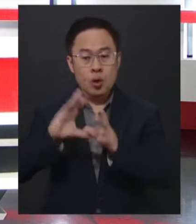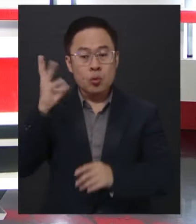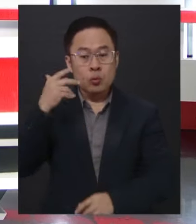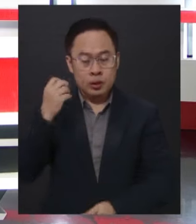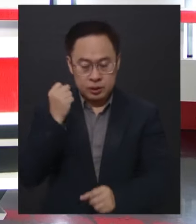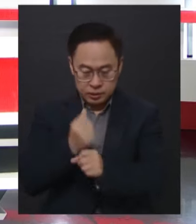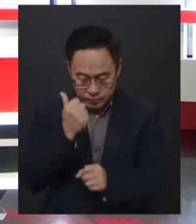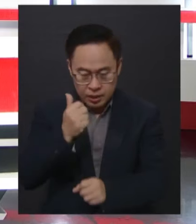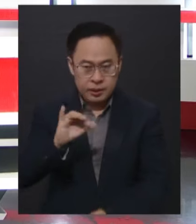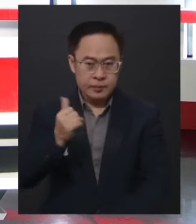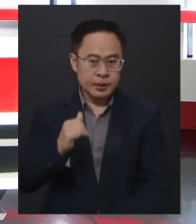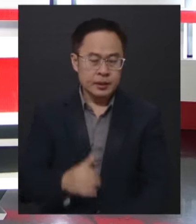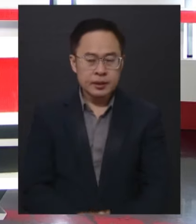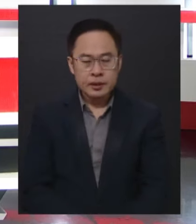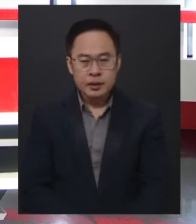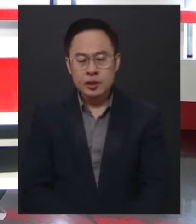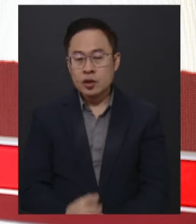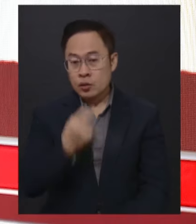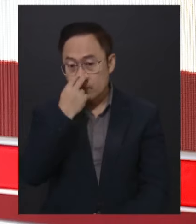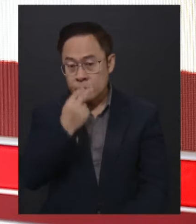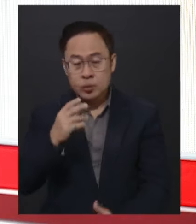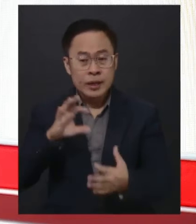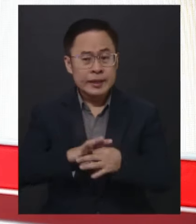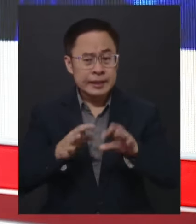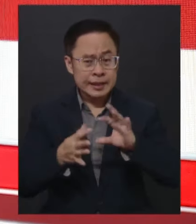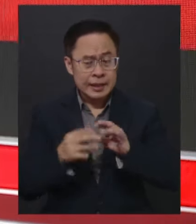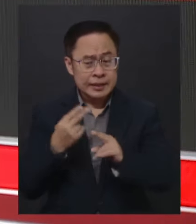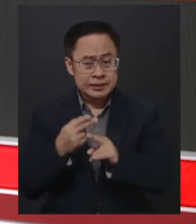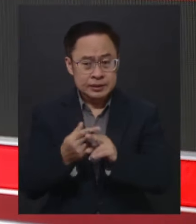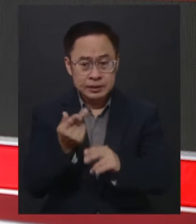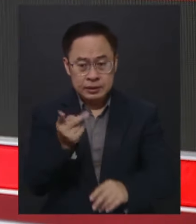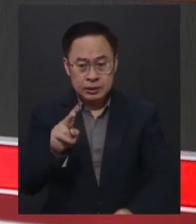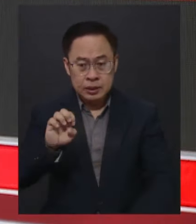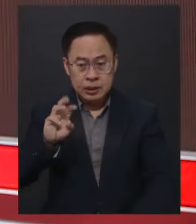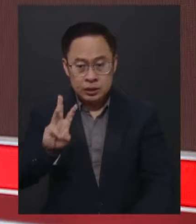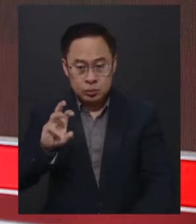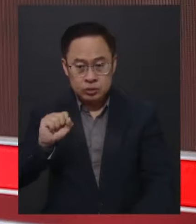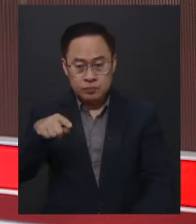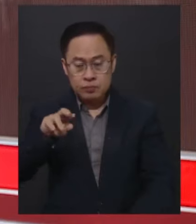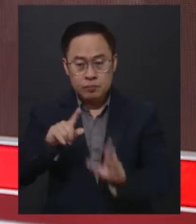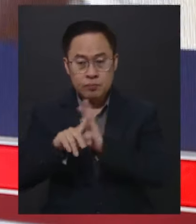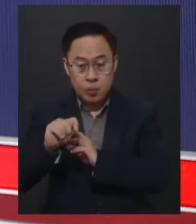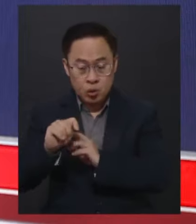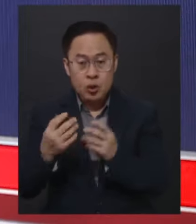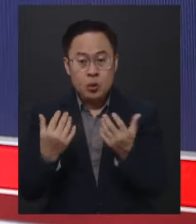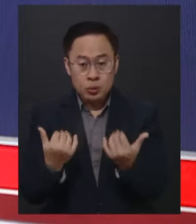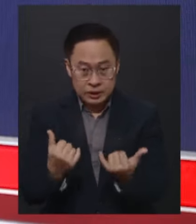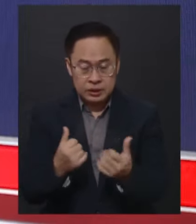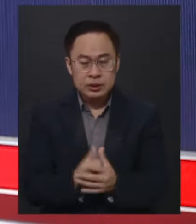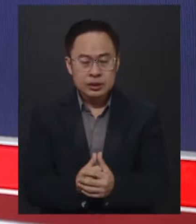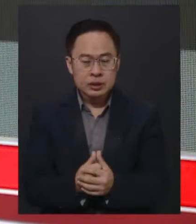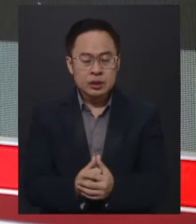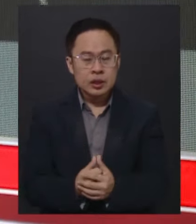ไปต่อกันที่เรื่องราวของทัพนักกีฬาคิสปอร์นะครับล่าสุดทีมชาติไทยชุดเอเชียนอดรเกมสครับก็ได้ทดสอบ